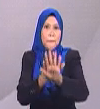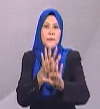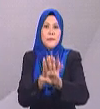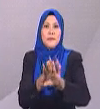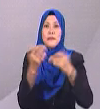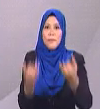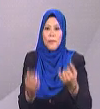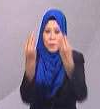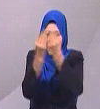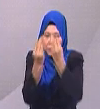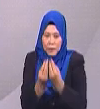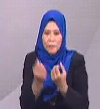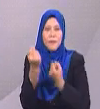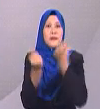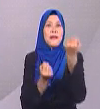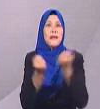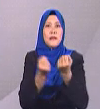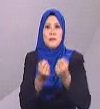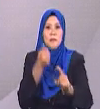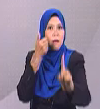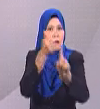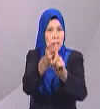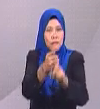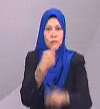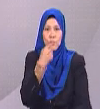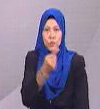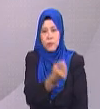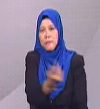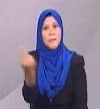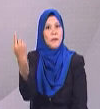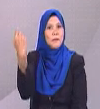adalah jumlah kenderaan yang diarah berpatah